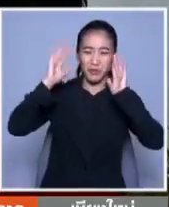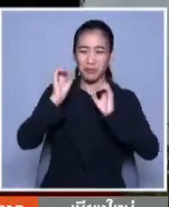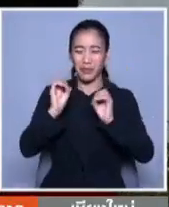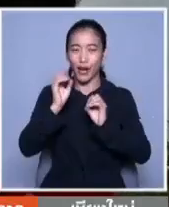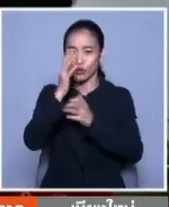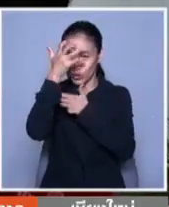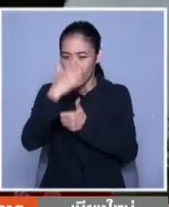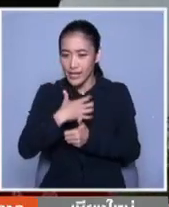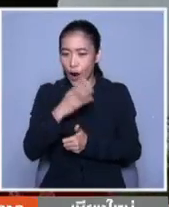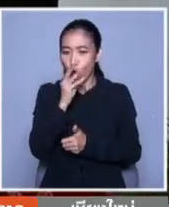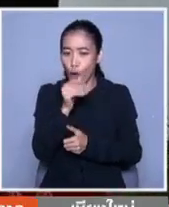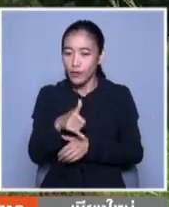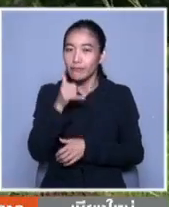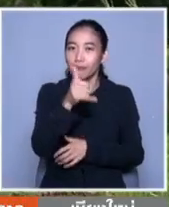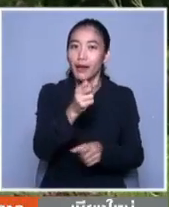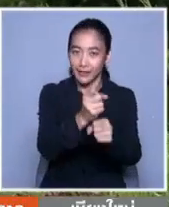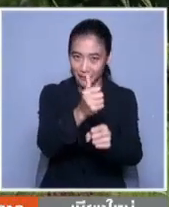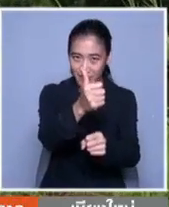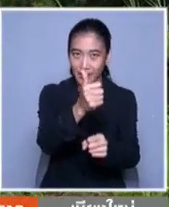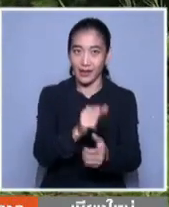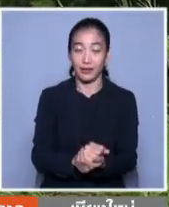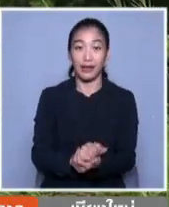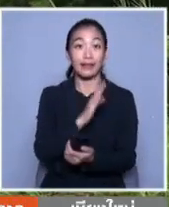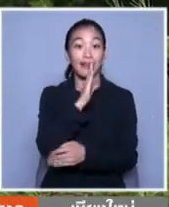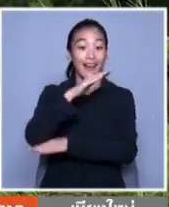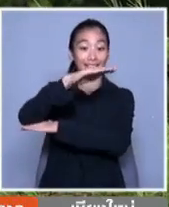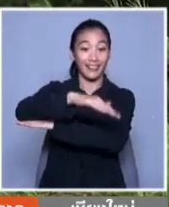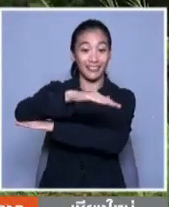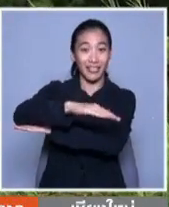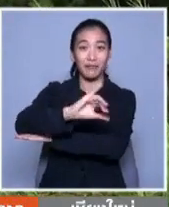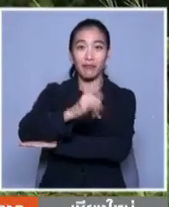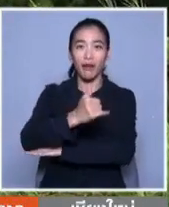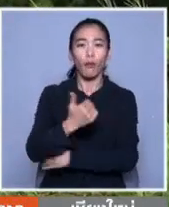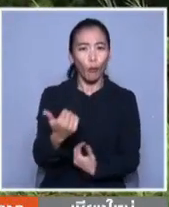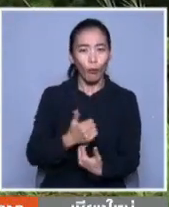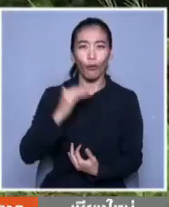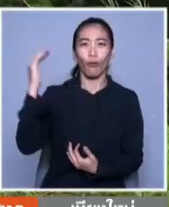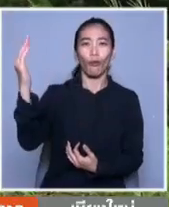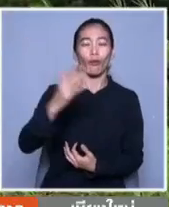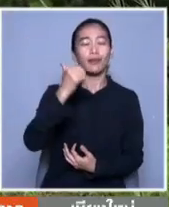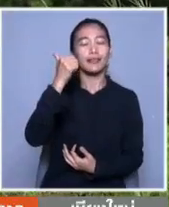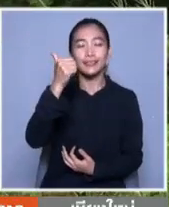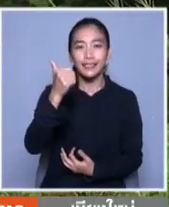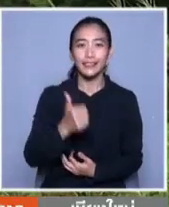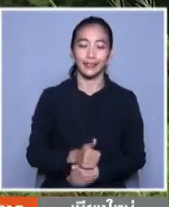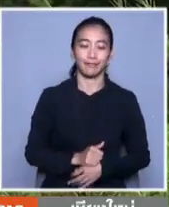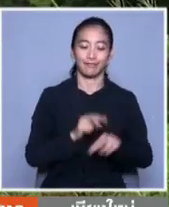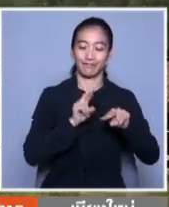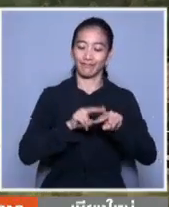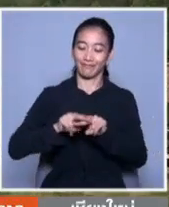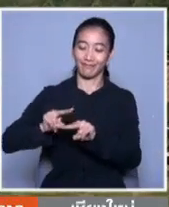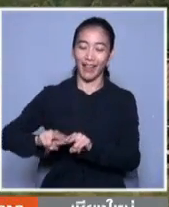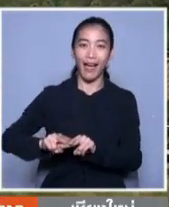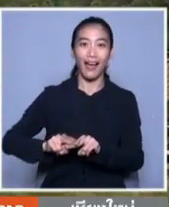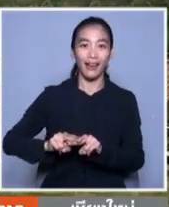องกันได้แล้วพอถึงเวลาเย็นๆค่ะเนี่ยแหละค่ะคุณผู้ชมคะบรรยากาศดีๆอากาศชิลๆมานั่งชมพระอาทิตย์ตกหน้